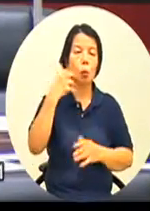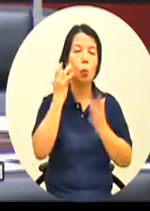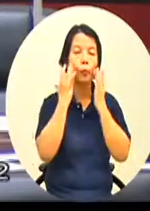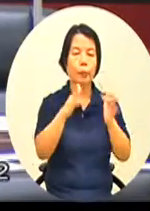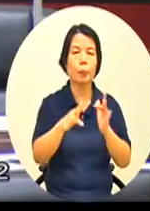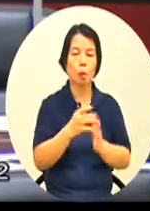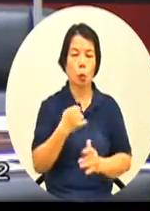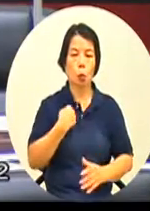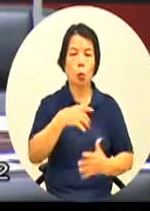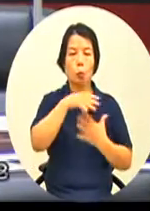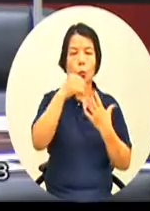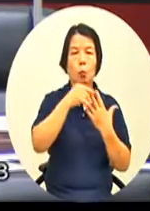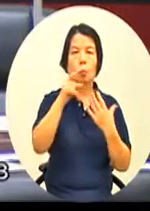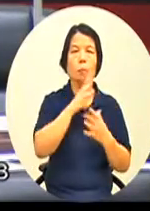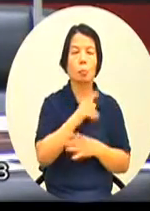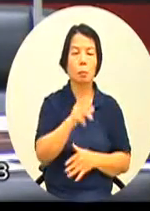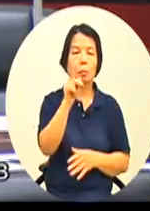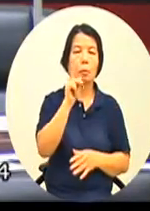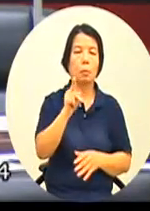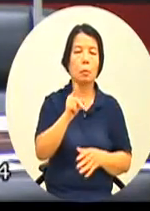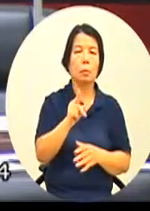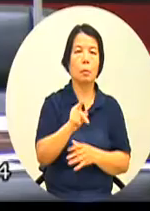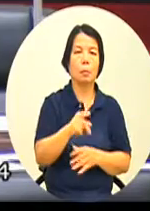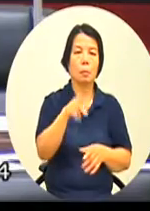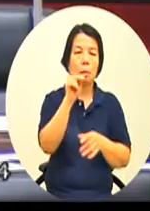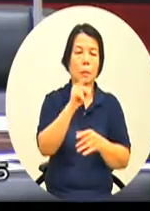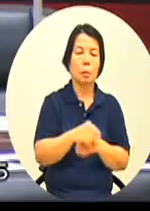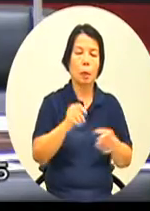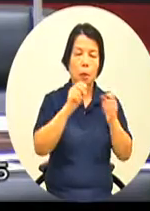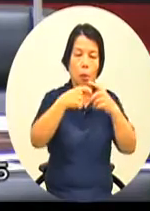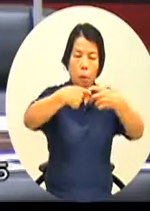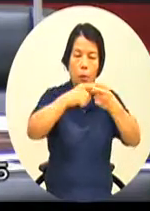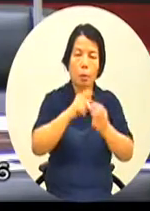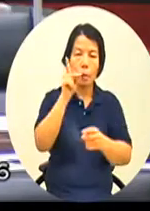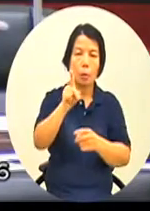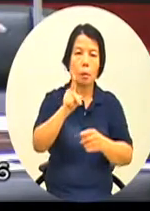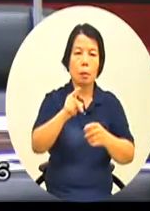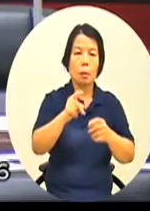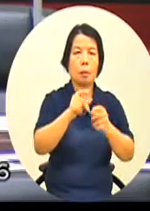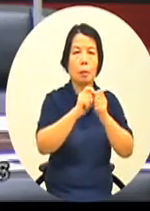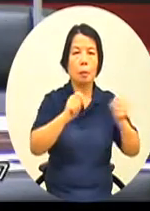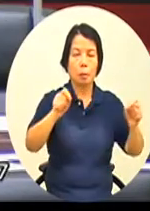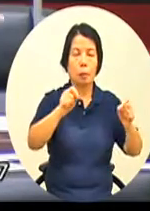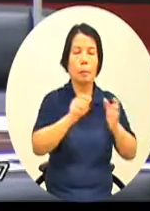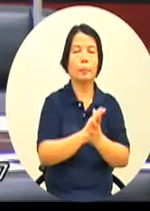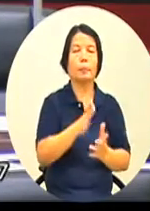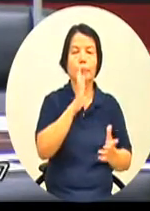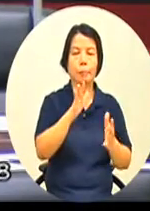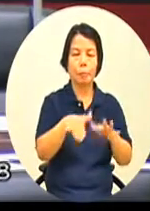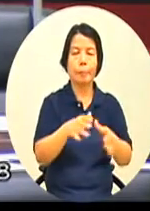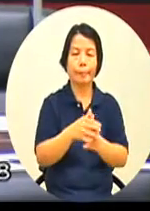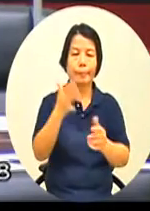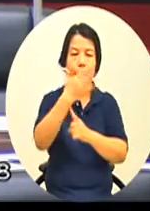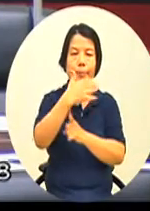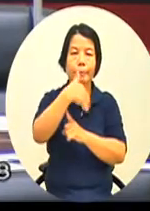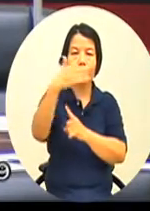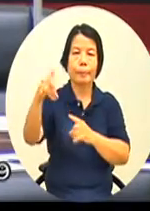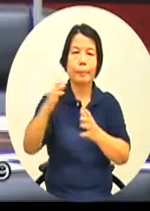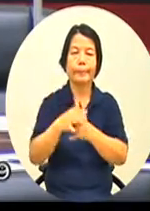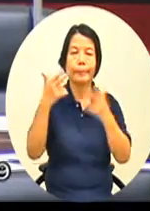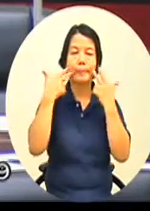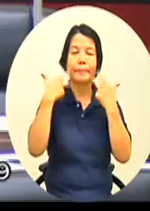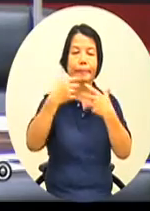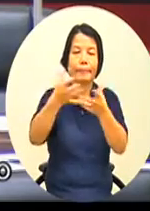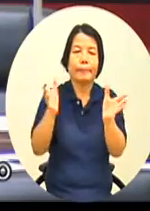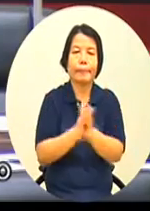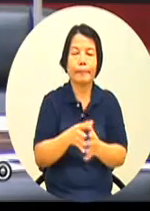区是李科勇图书馆，或旗山的大沟顶，或是前镇的原住民部落